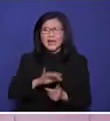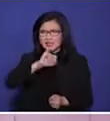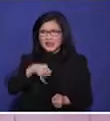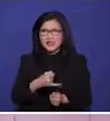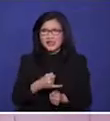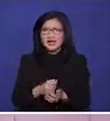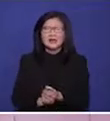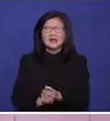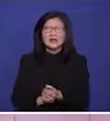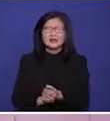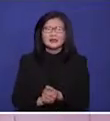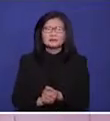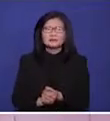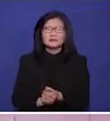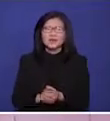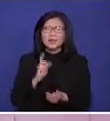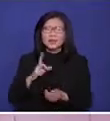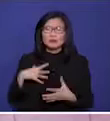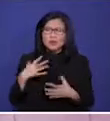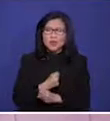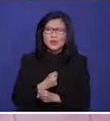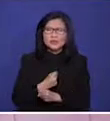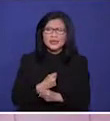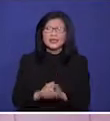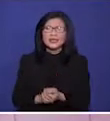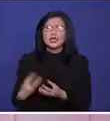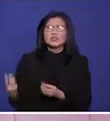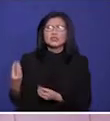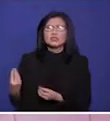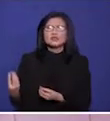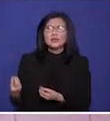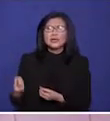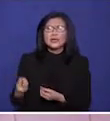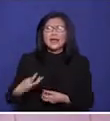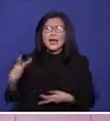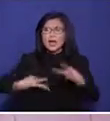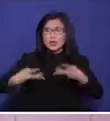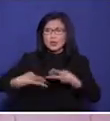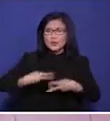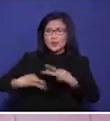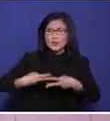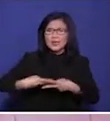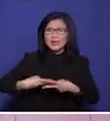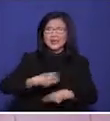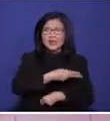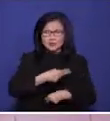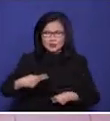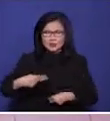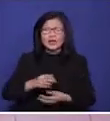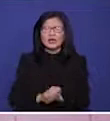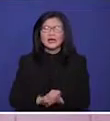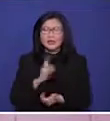polisi. Untuk itu kita harus menguasai sumber-sumber ekonomi bangsa Indonesia. Itu saya kira strategi utama